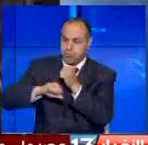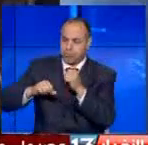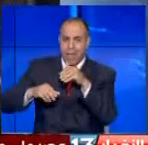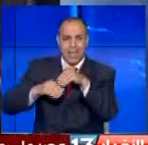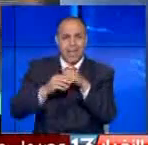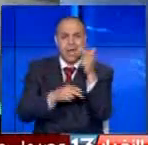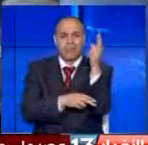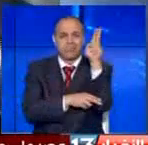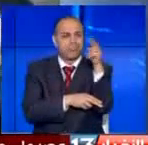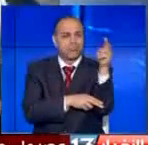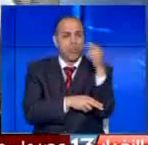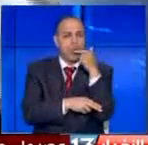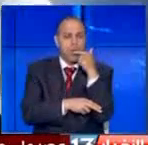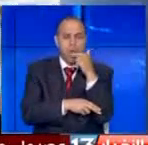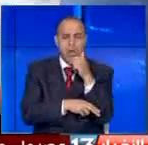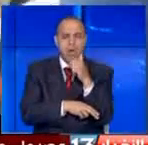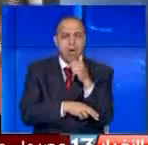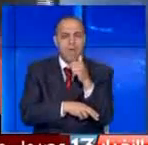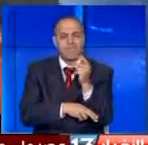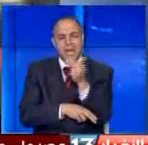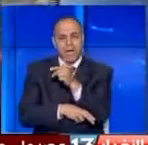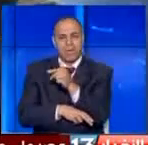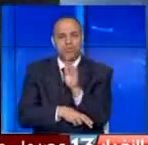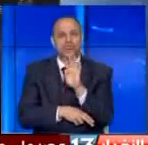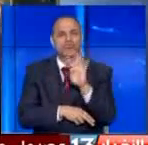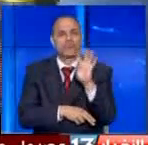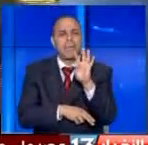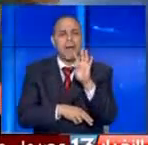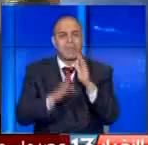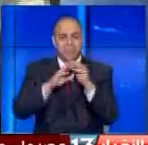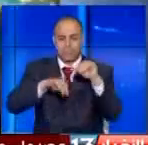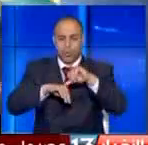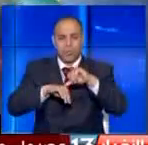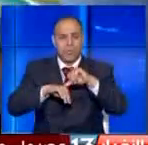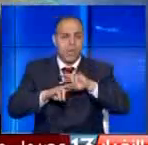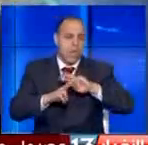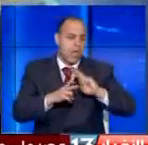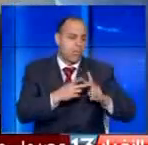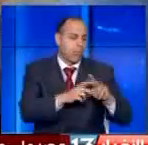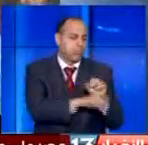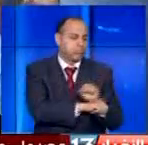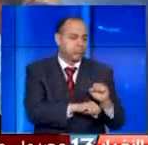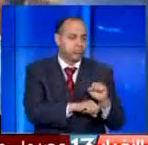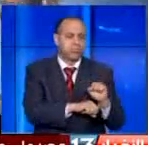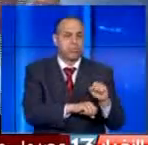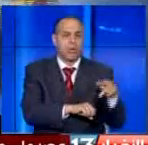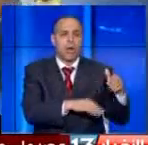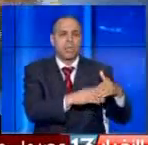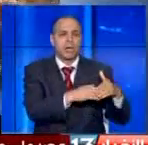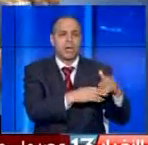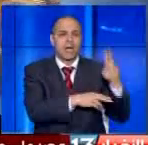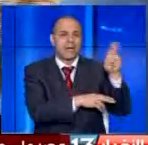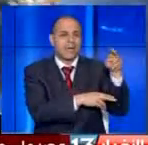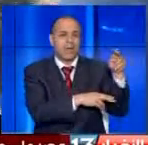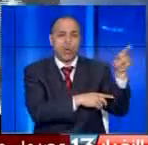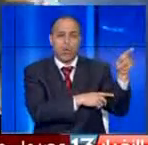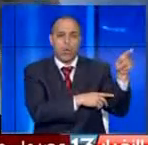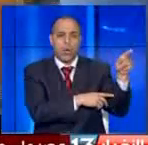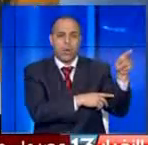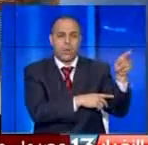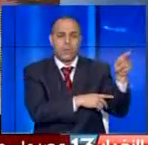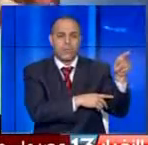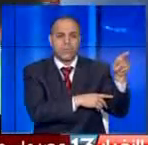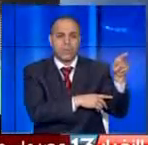داخل كنيسة مار جرجس في الغربية شمال القاهرة، ليتبعه تفجير ثان وقع أمام الكاتدرائية